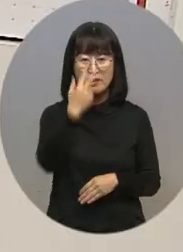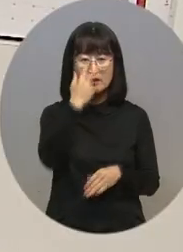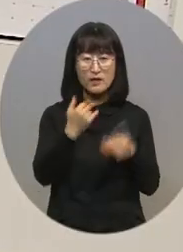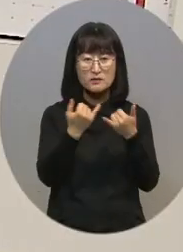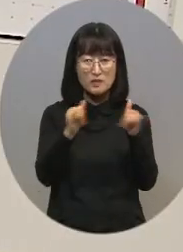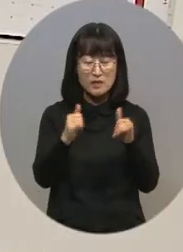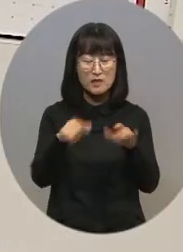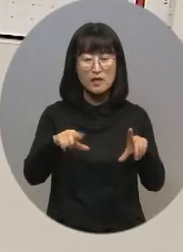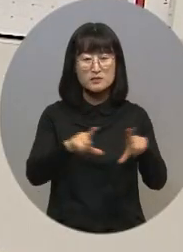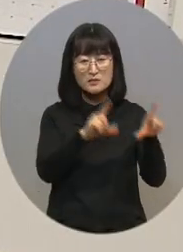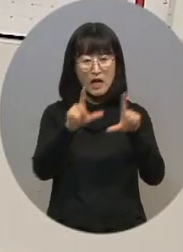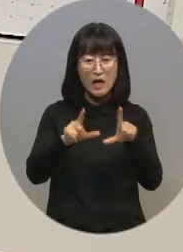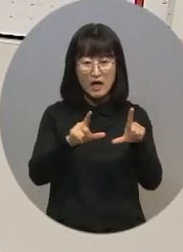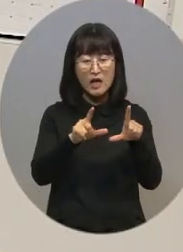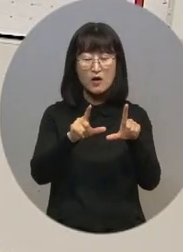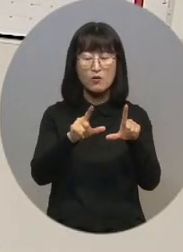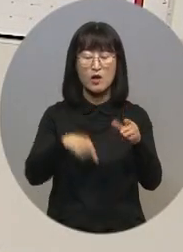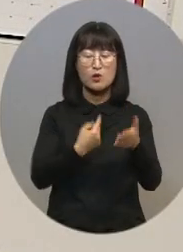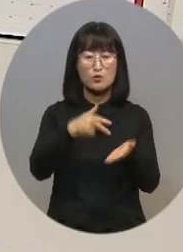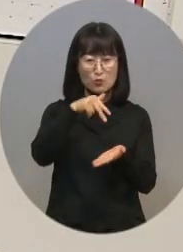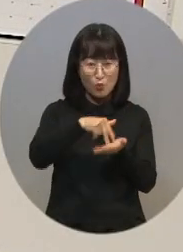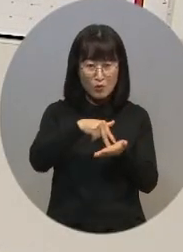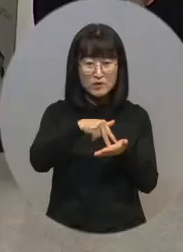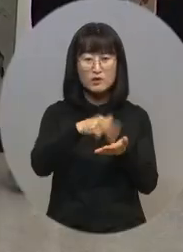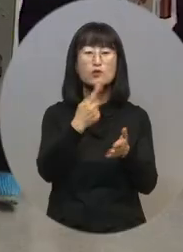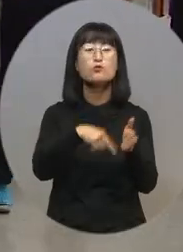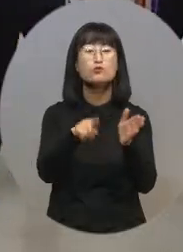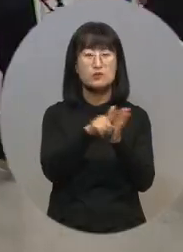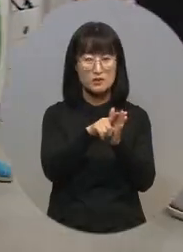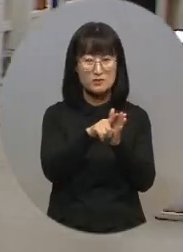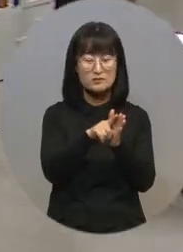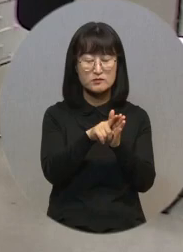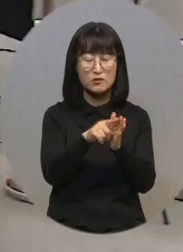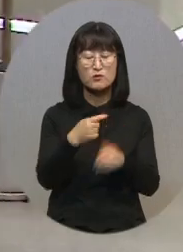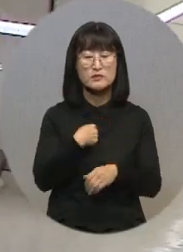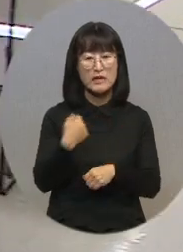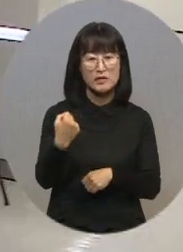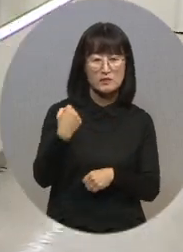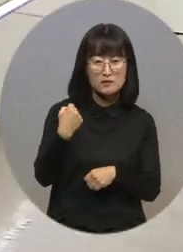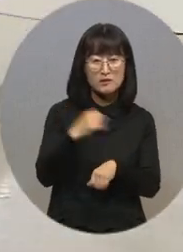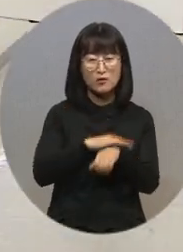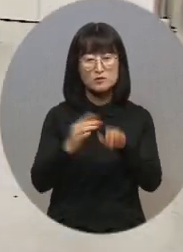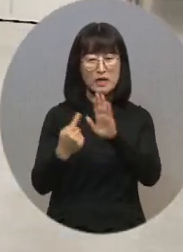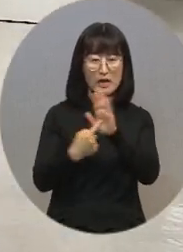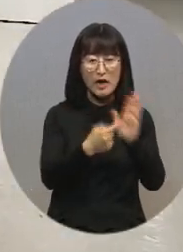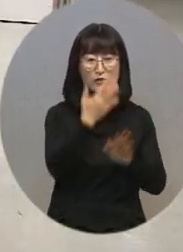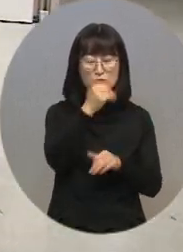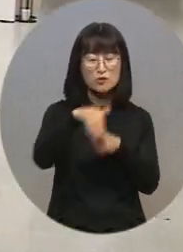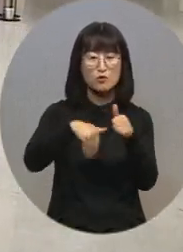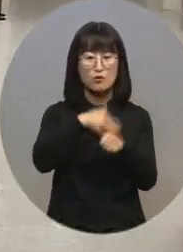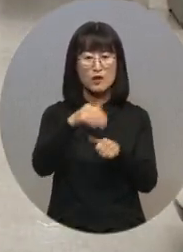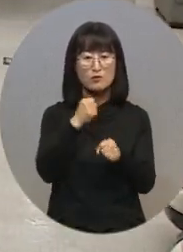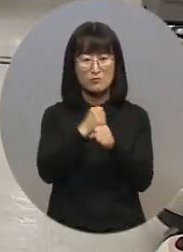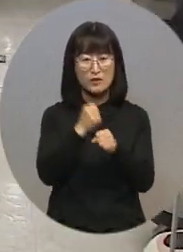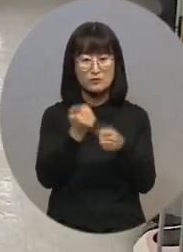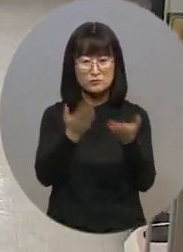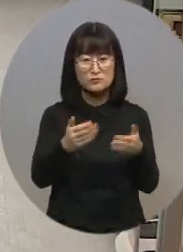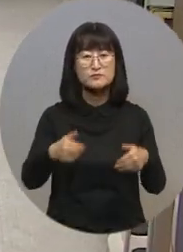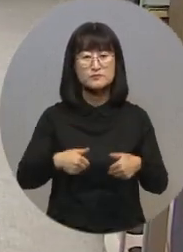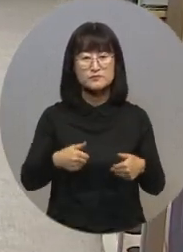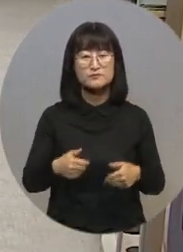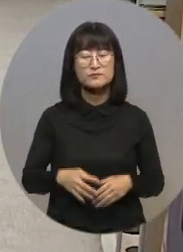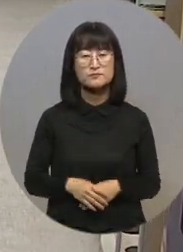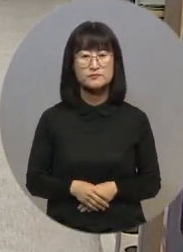시각장애인이 사회 독립적인 구성원으로서 살아갈 수 있도록 자신의 능력을 발휘할 수 있는 환경이 제공되어야 합니다.